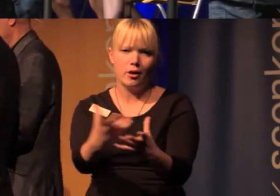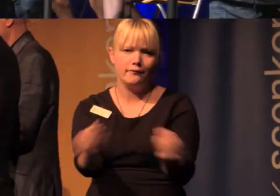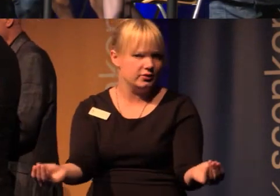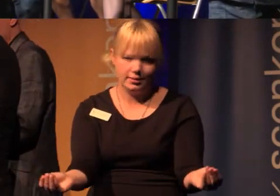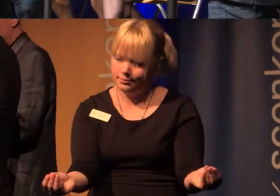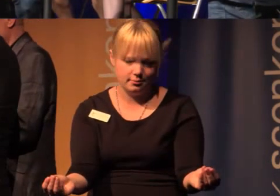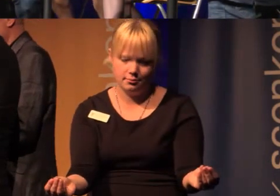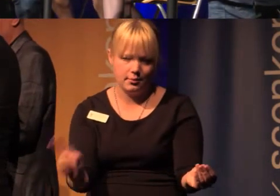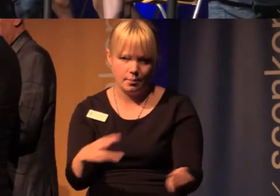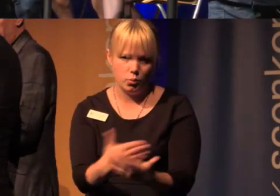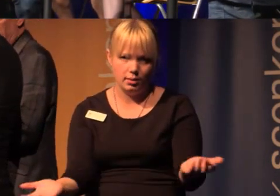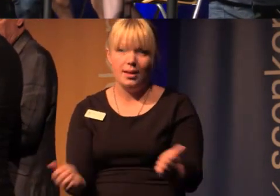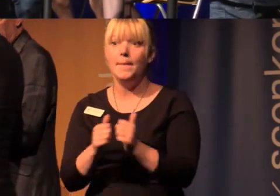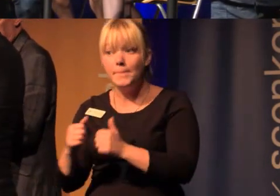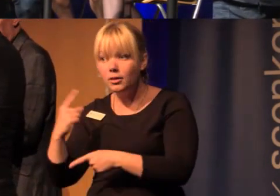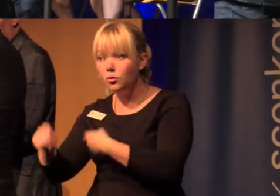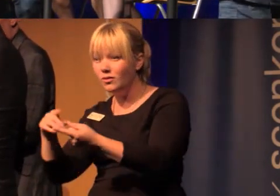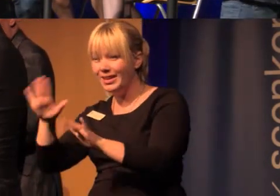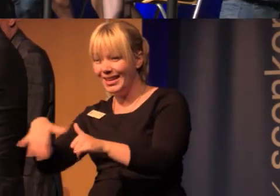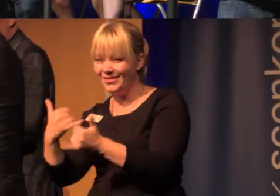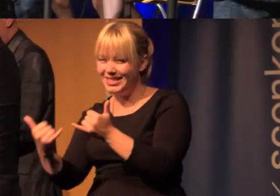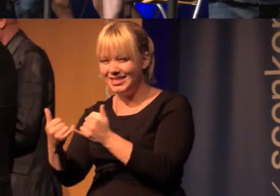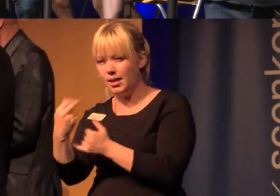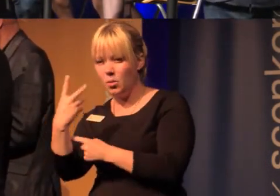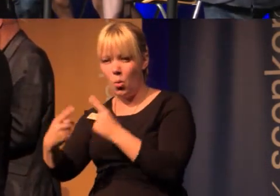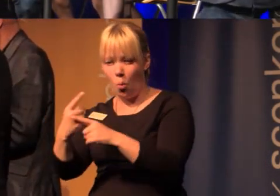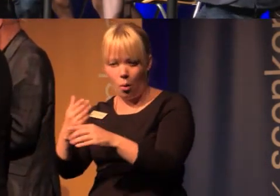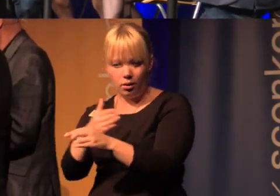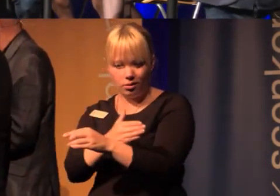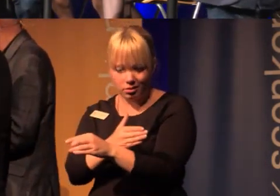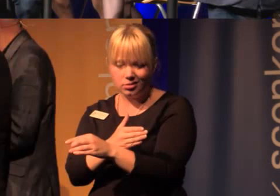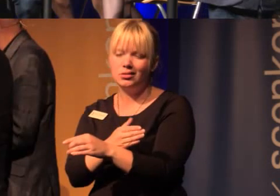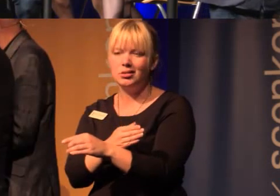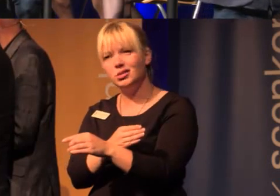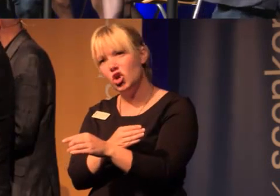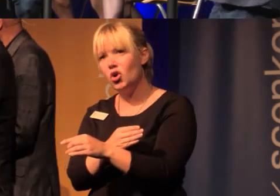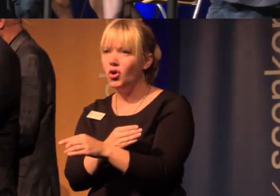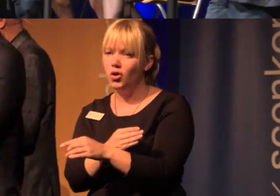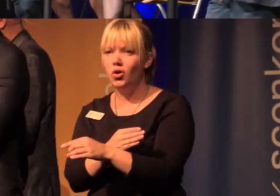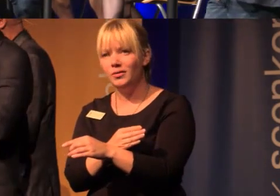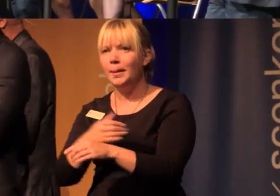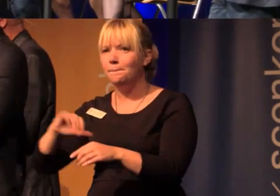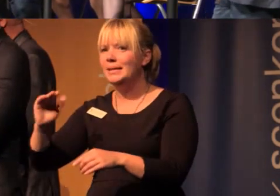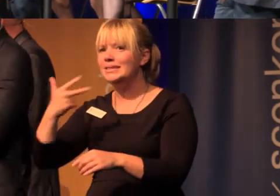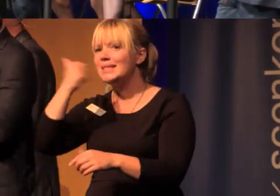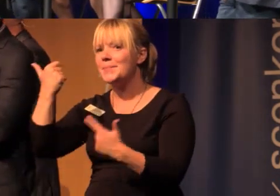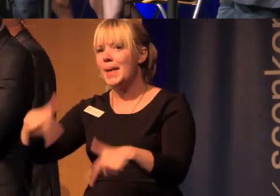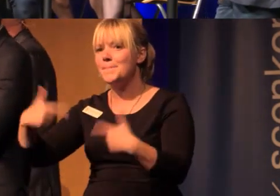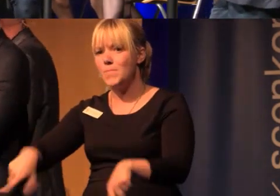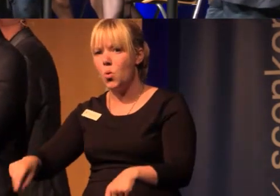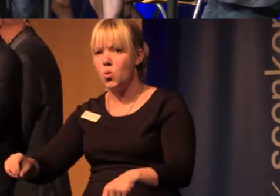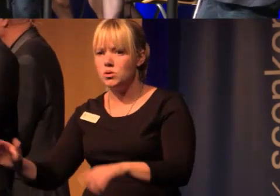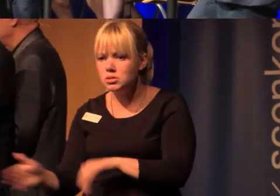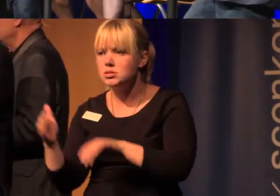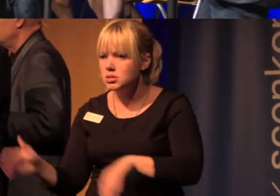att den utvecklingen som har skett de senaste åren och den, liksom, den mycket högre hastighet som saker och ting